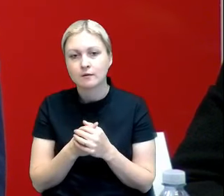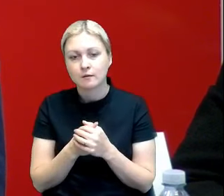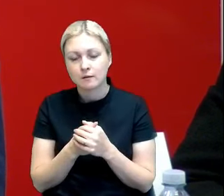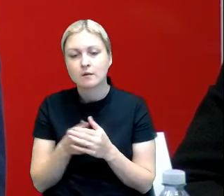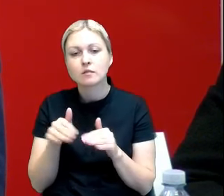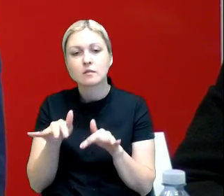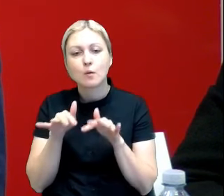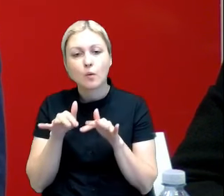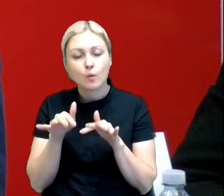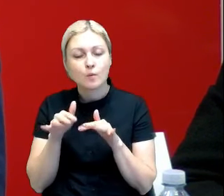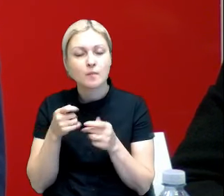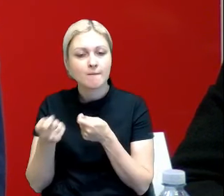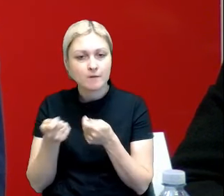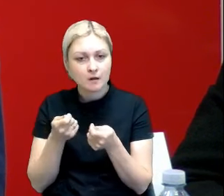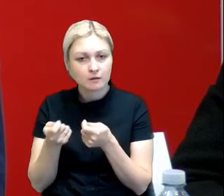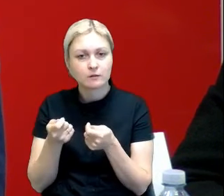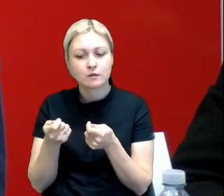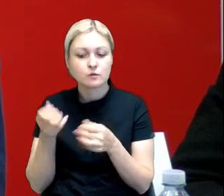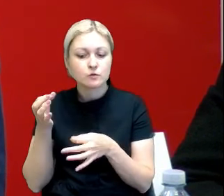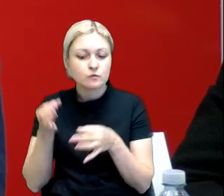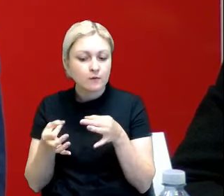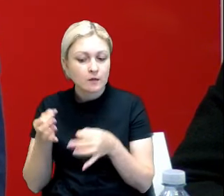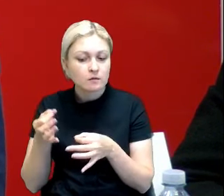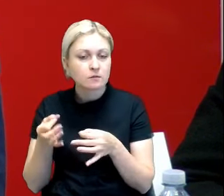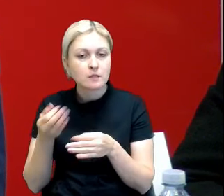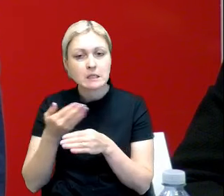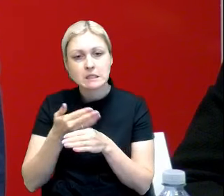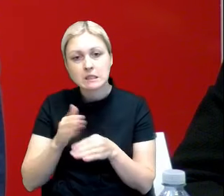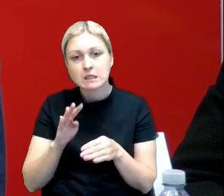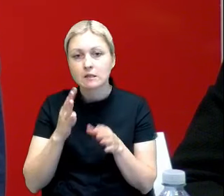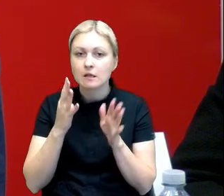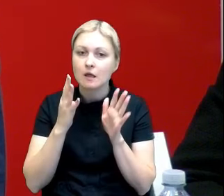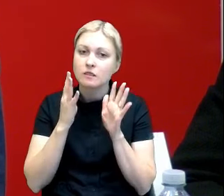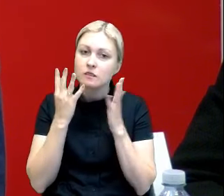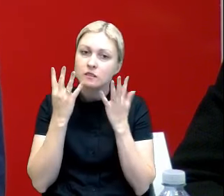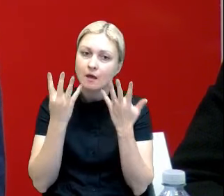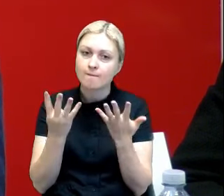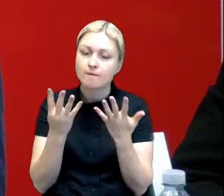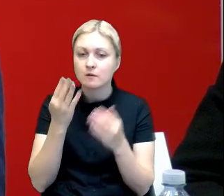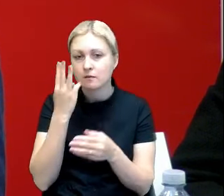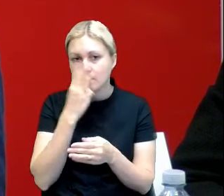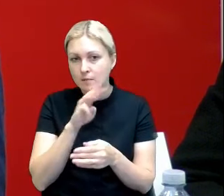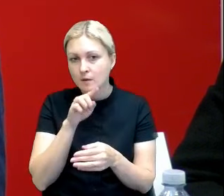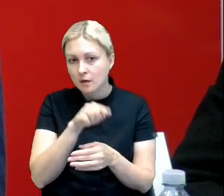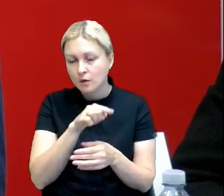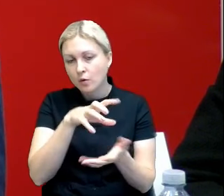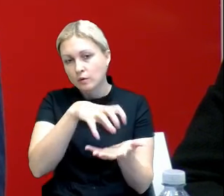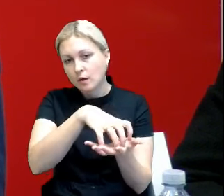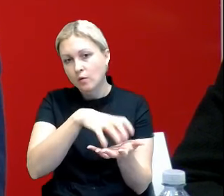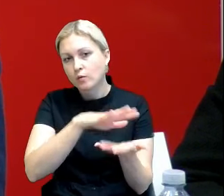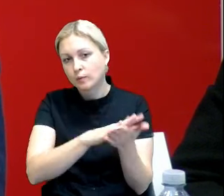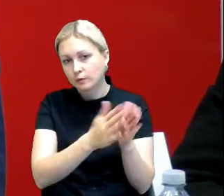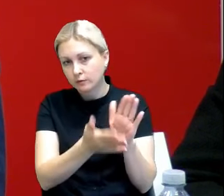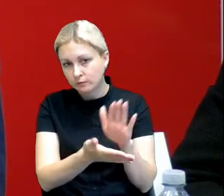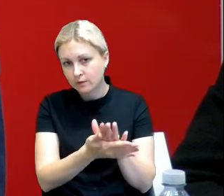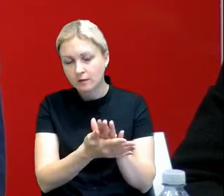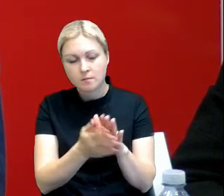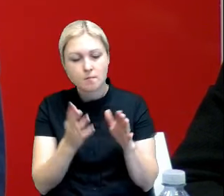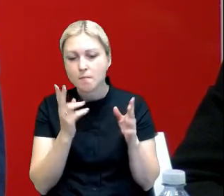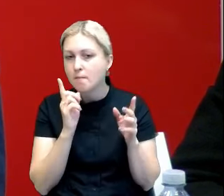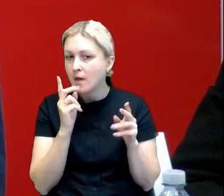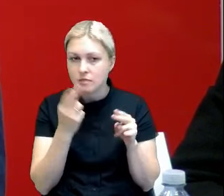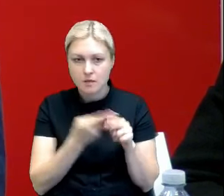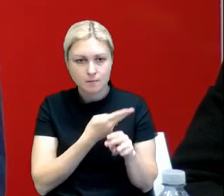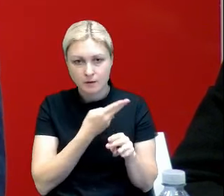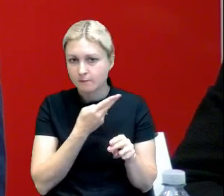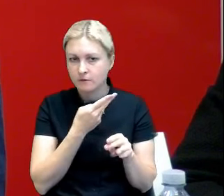tame tarpe noriu pasakyti svarstė skirti nis milijonus ir pradėti tvarkyt šitą korpusą deja tokių faktų neįvyko čia yra labai